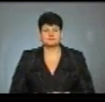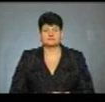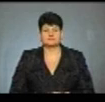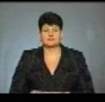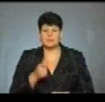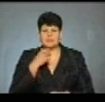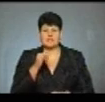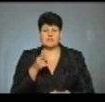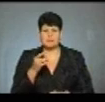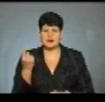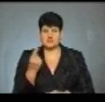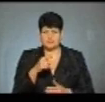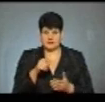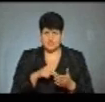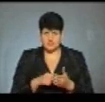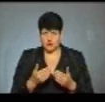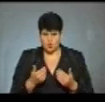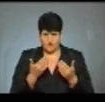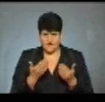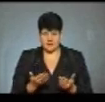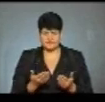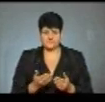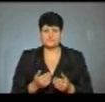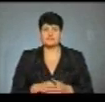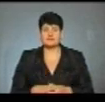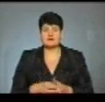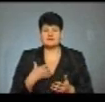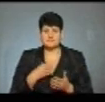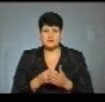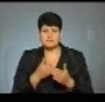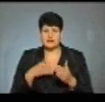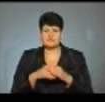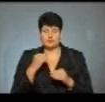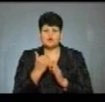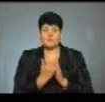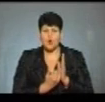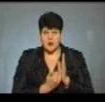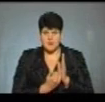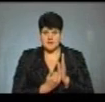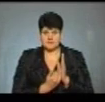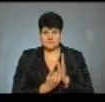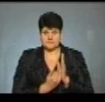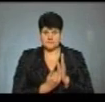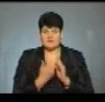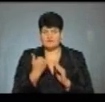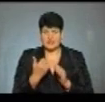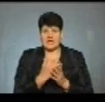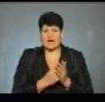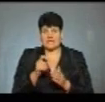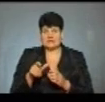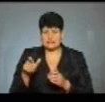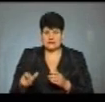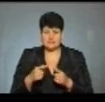Пане Ігоре, перше питання до вас таке. У своїй передвиборчій програмі ви, як кандидат від